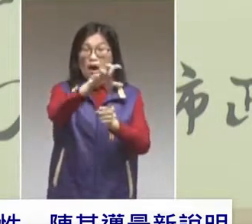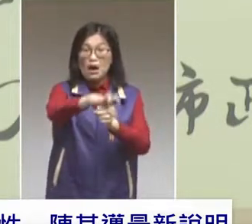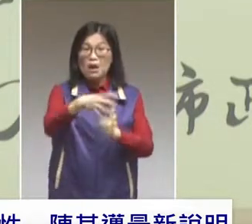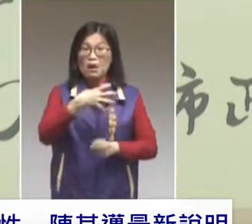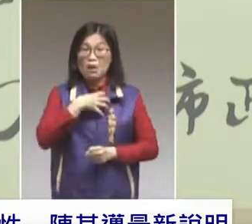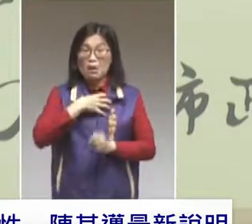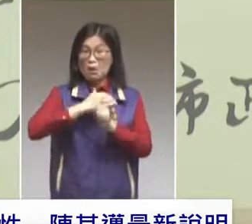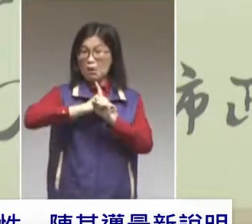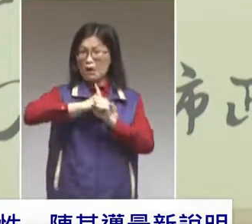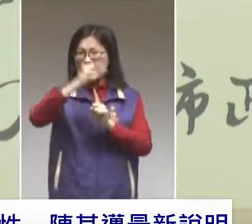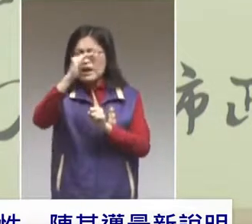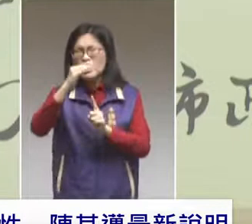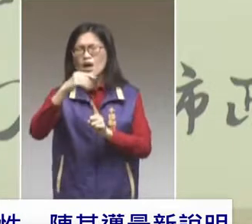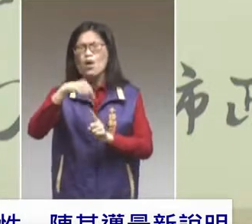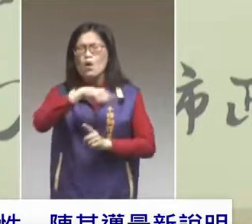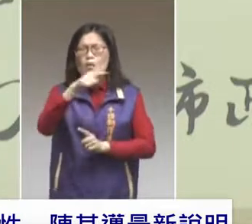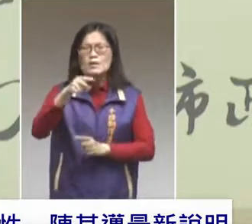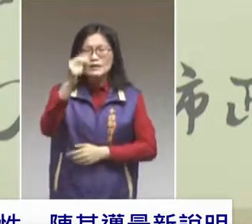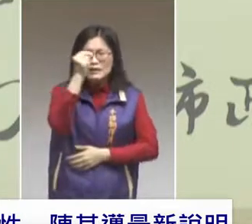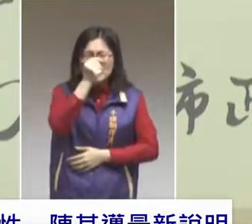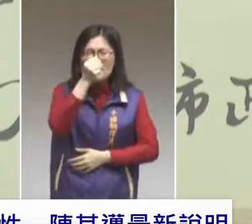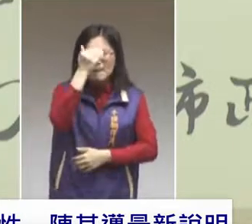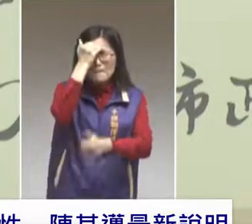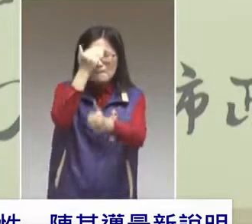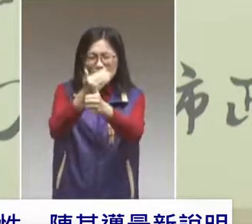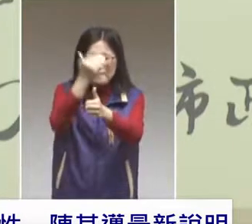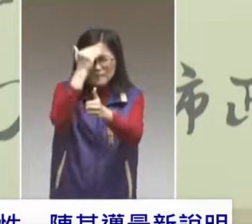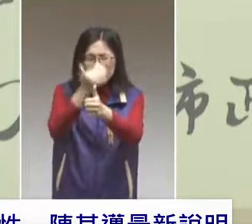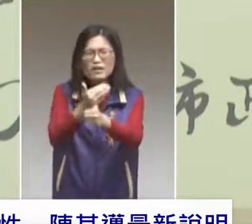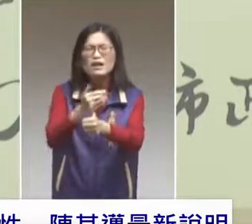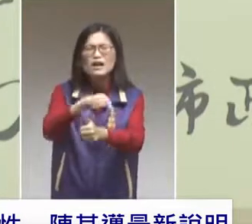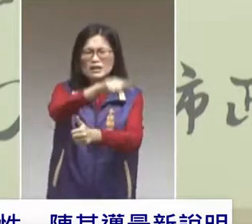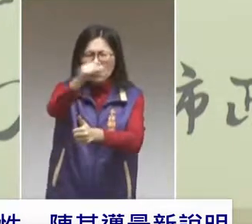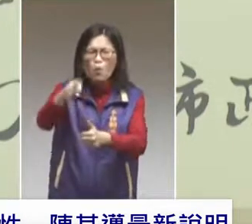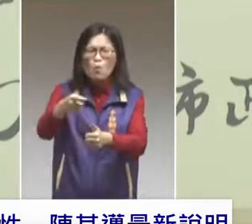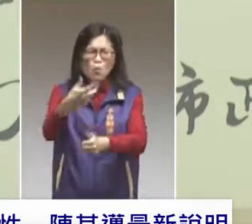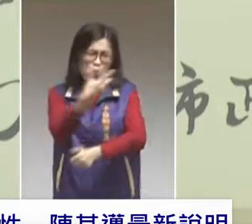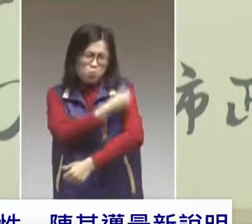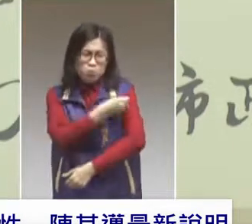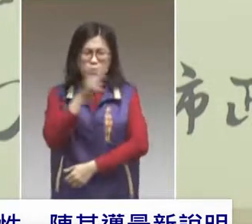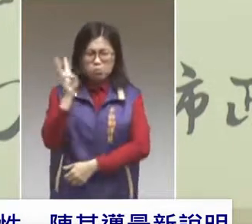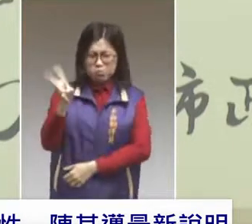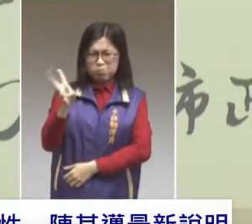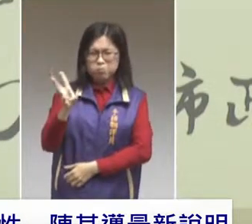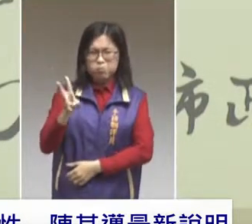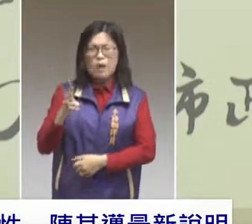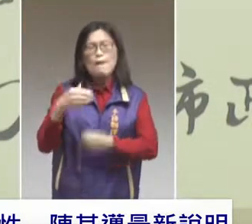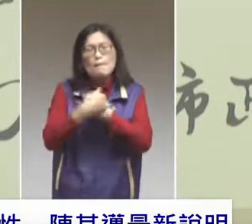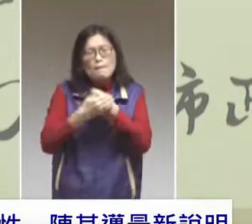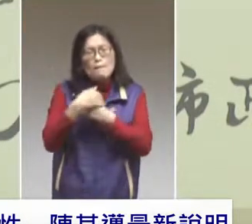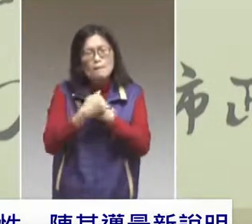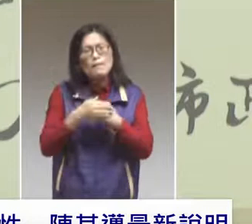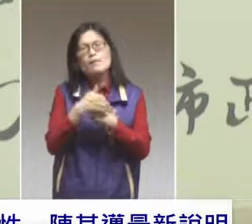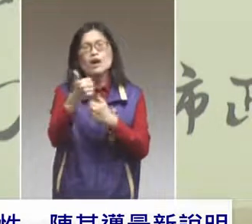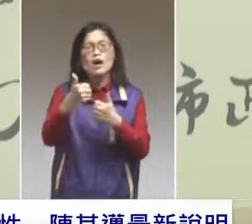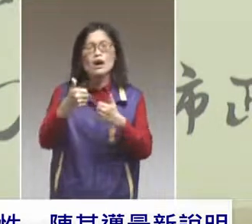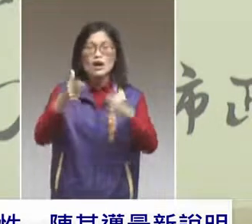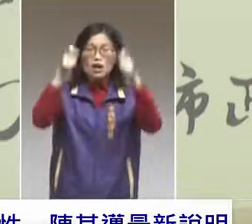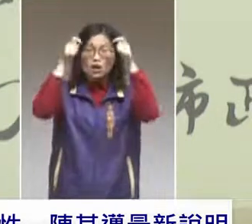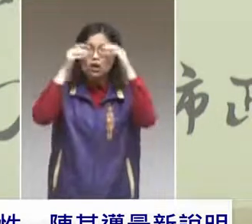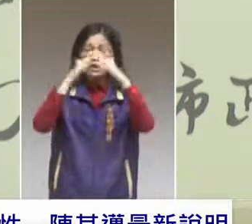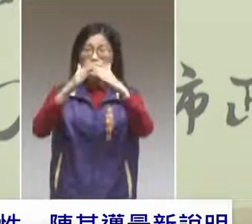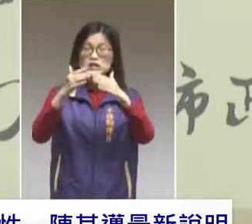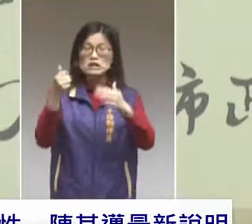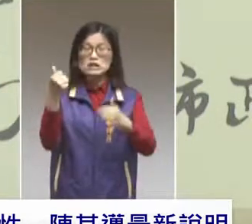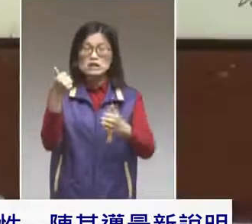个职场或者是这个环境，我们也特别拜托大家一定要施打第三剂的疫苗增加保